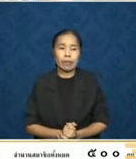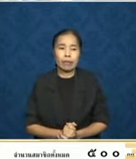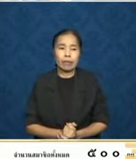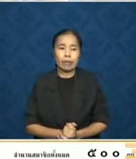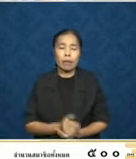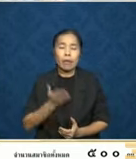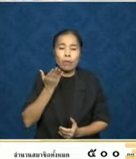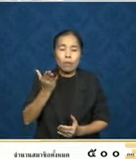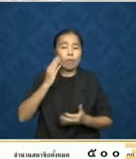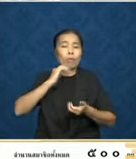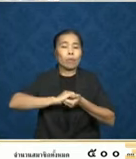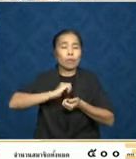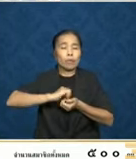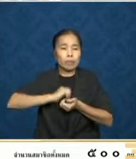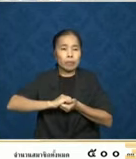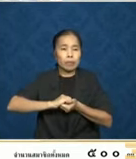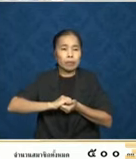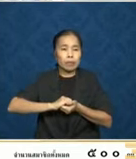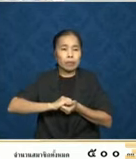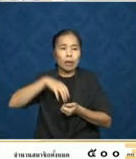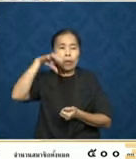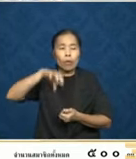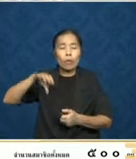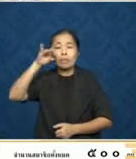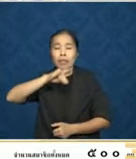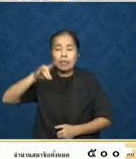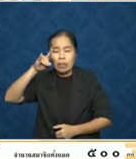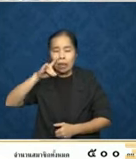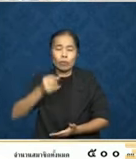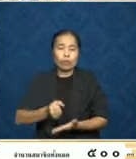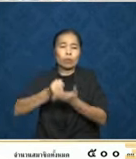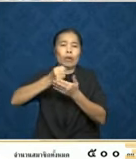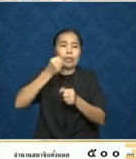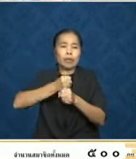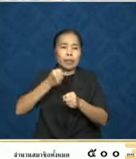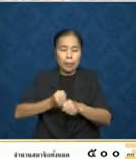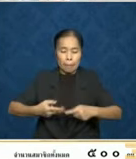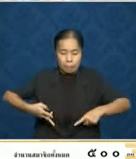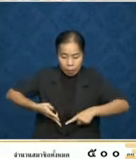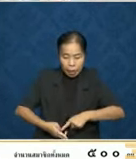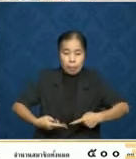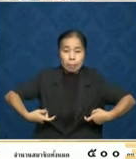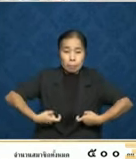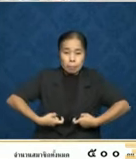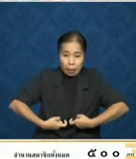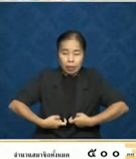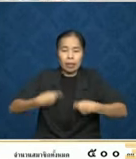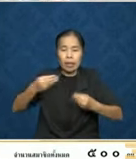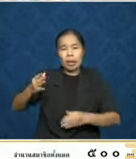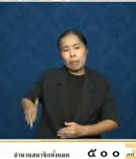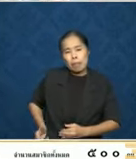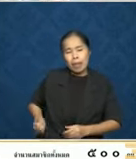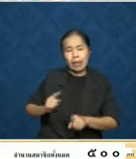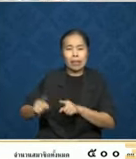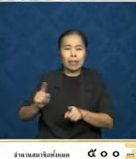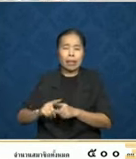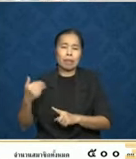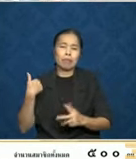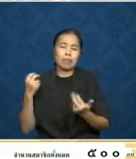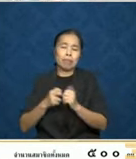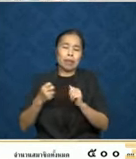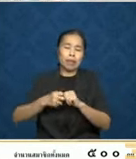อความร่วมมือไปยังปศุสัตว์เพื่อใหเขามาทำเรื่องทำหมันบริเวณนั้นก็ตามแต่เนี่ยเราก็จะมีปัญหาเรื่องชาวบ้านที่